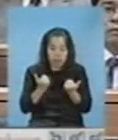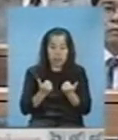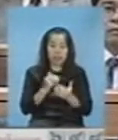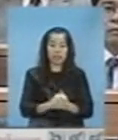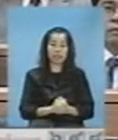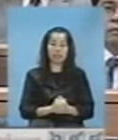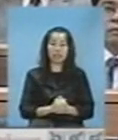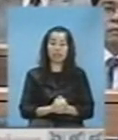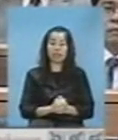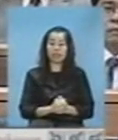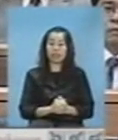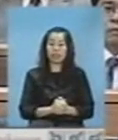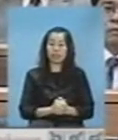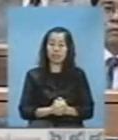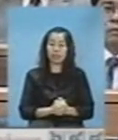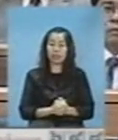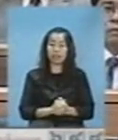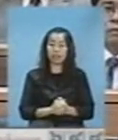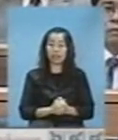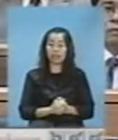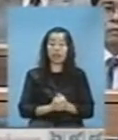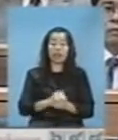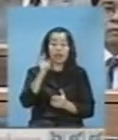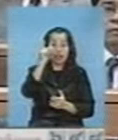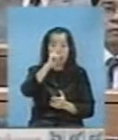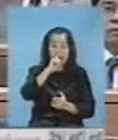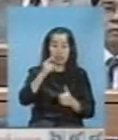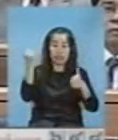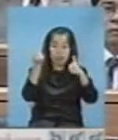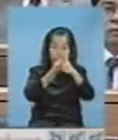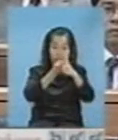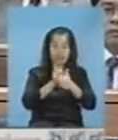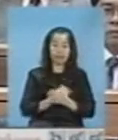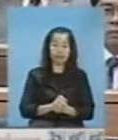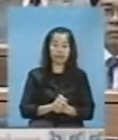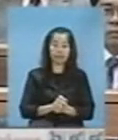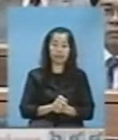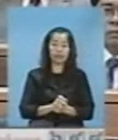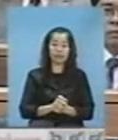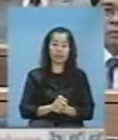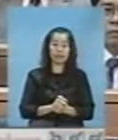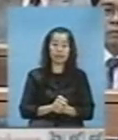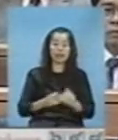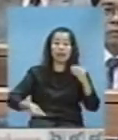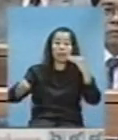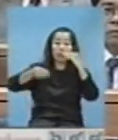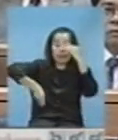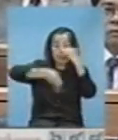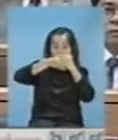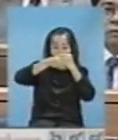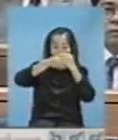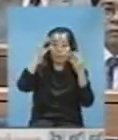าในวันนี้ความจริงโดยข้อเท็จจริงก็คือประการที่หนึ่งเป็นการเพิ่มสถิ